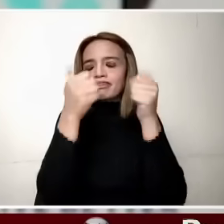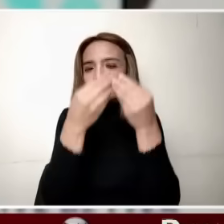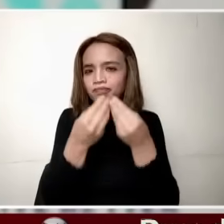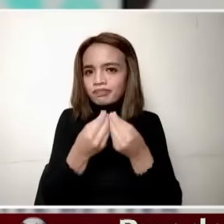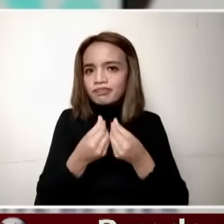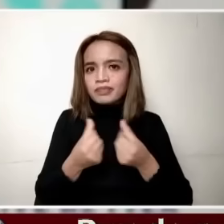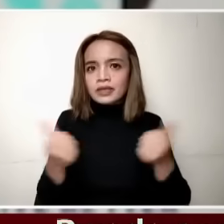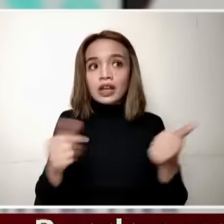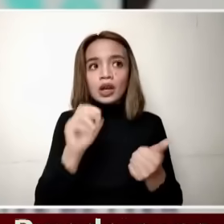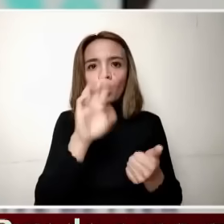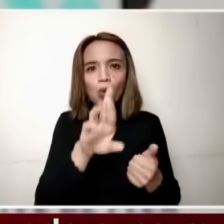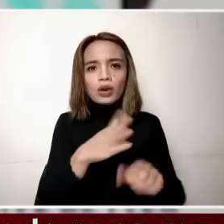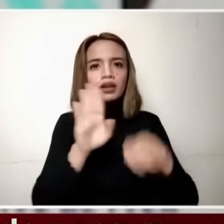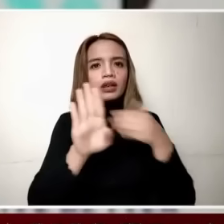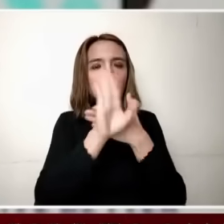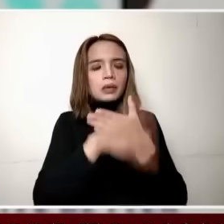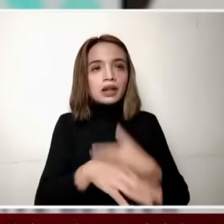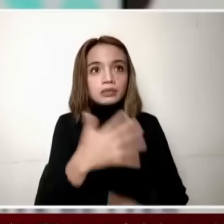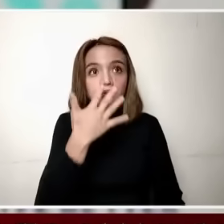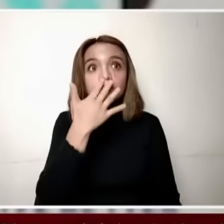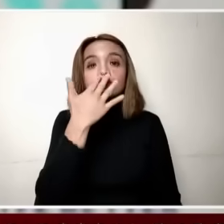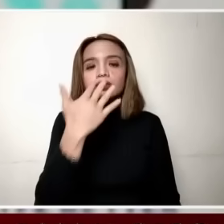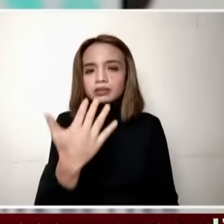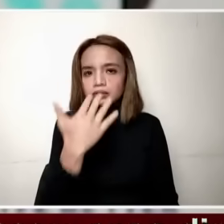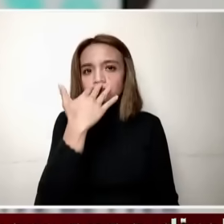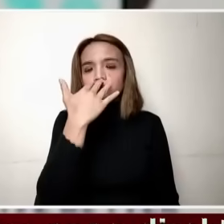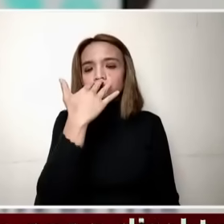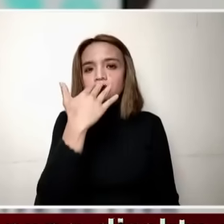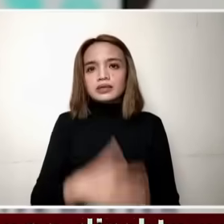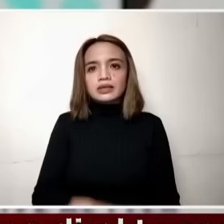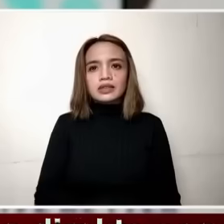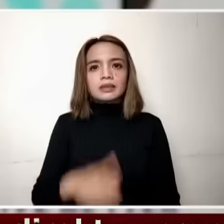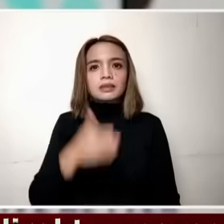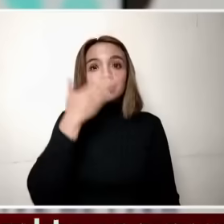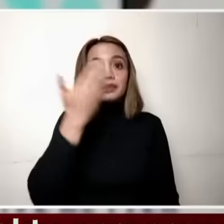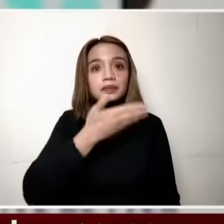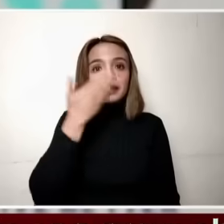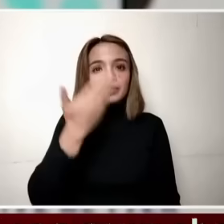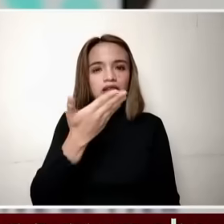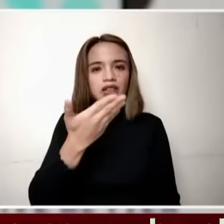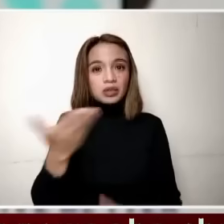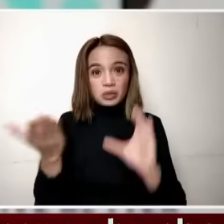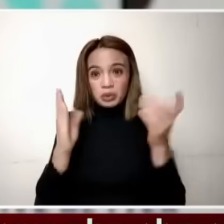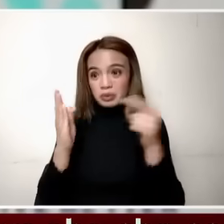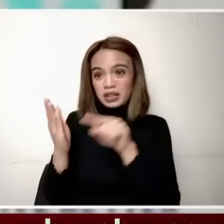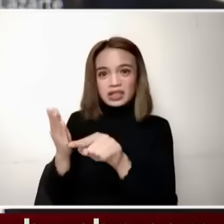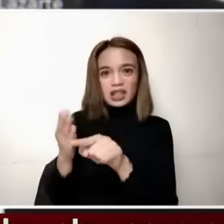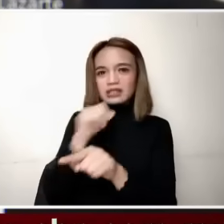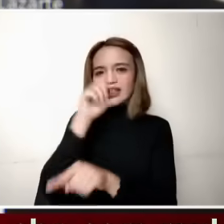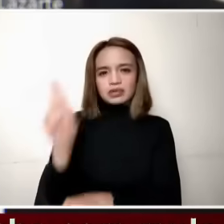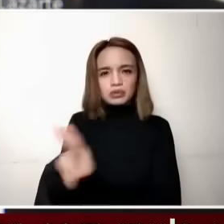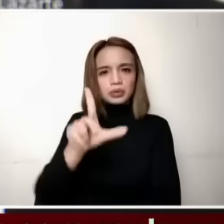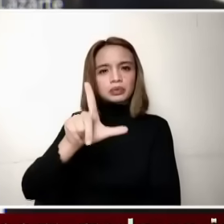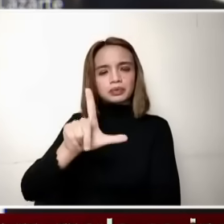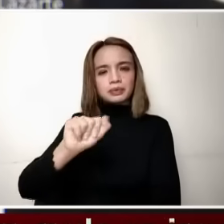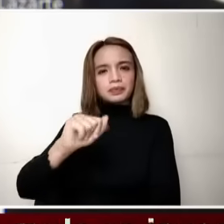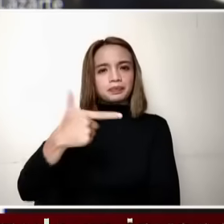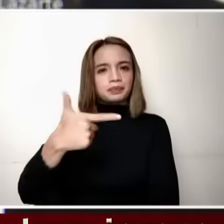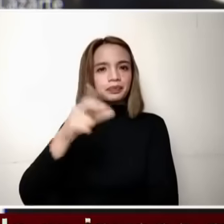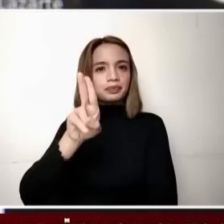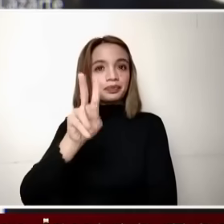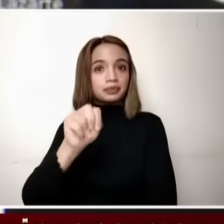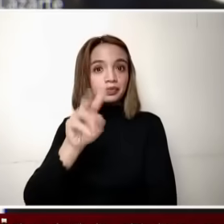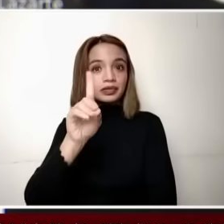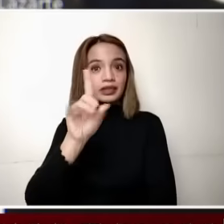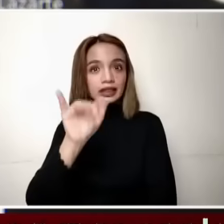yung pang-amoy doon sa mga binigyan lagundi kumpara doon sa mga hindi binigyan ng Lagundi. Sa ngayon, plano